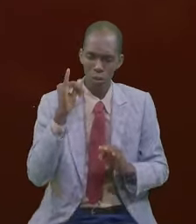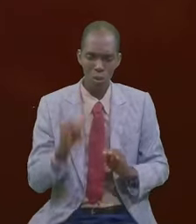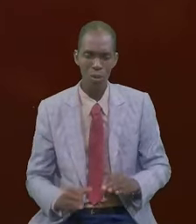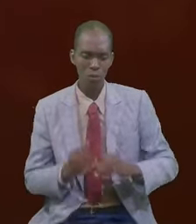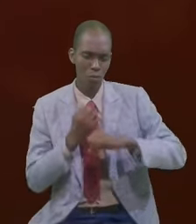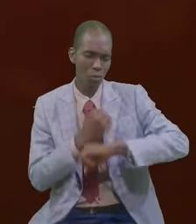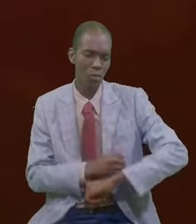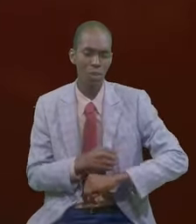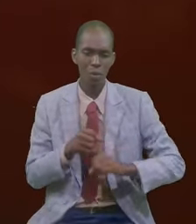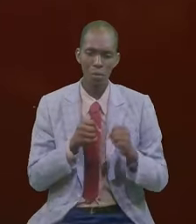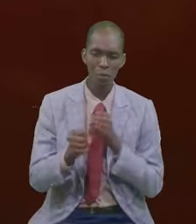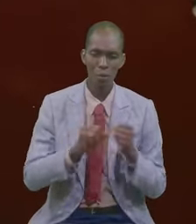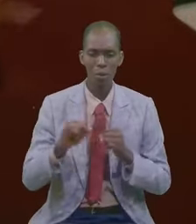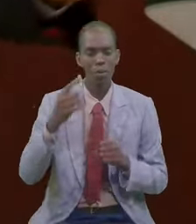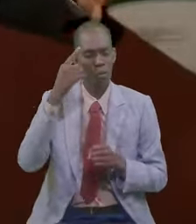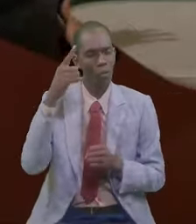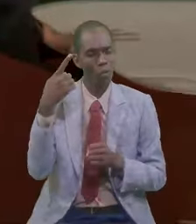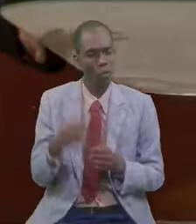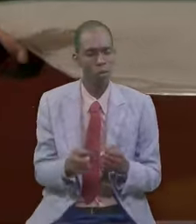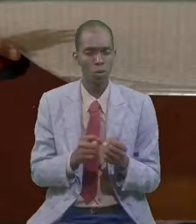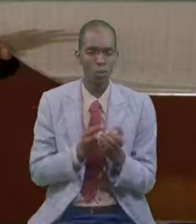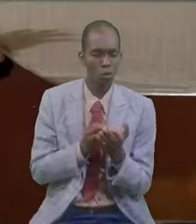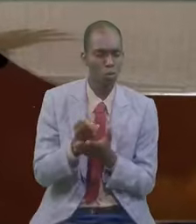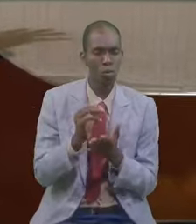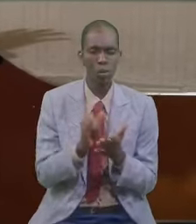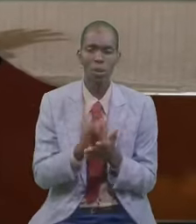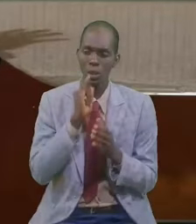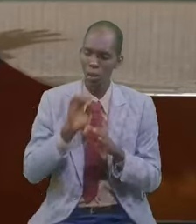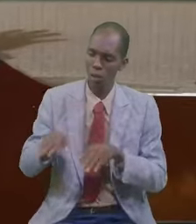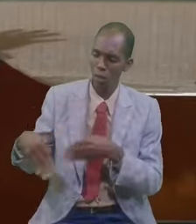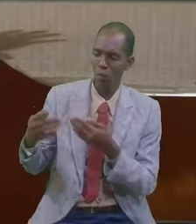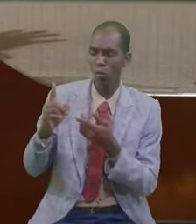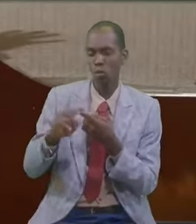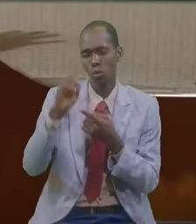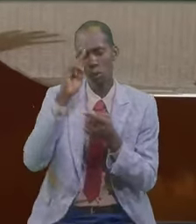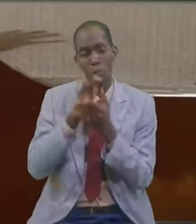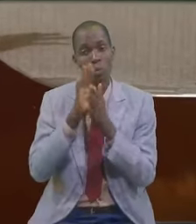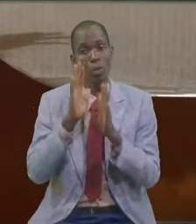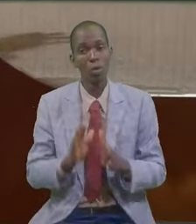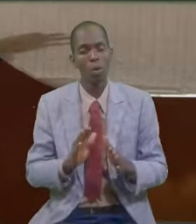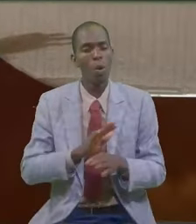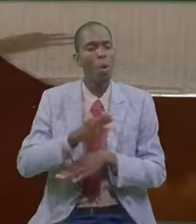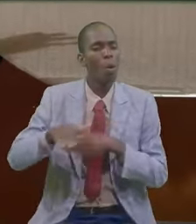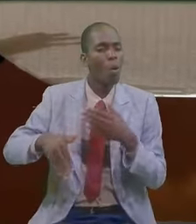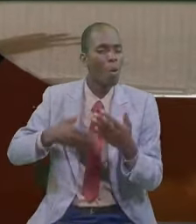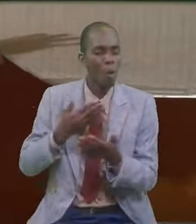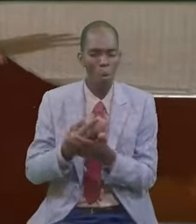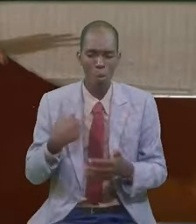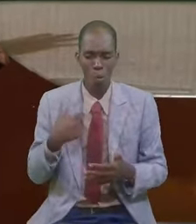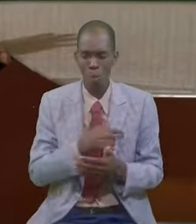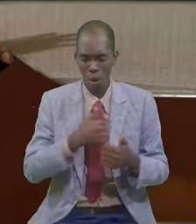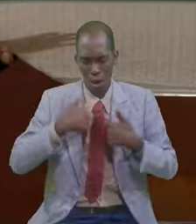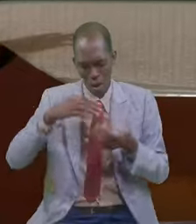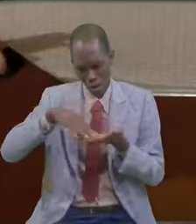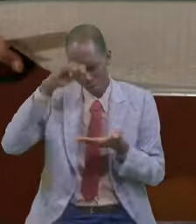qui a été remise au sein une fois pour toutes, tout ce que nous avons entendu. Est-ce que vous vous rappelez